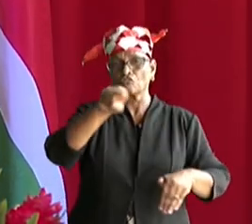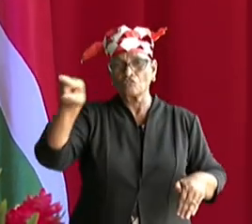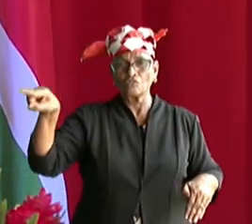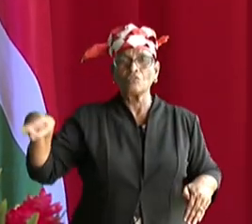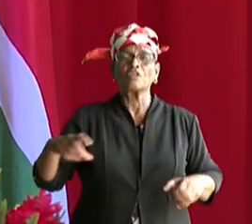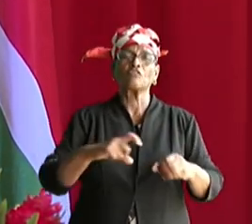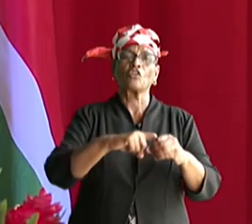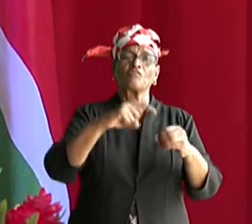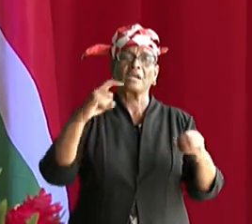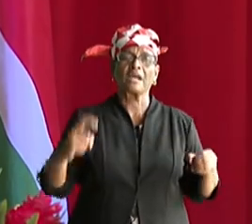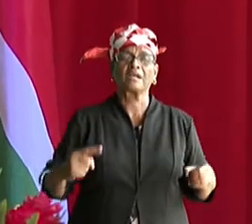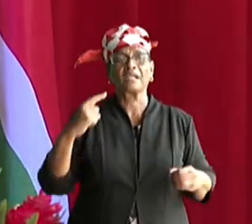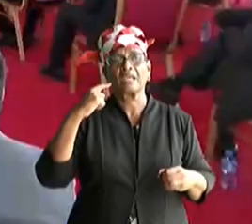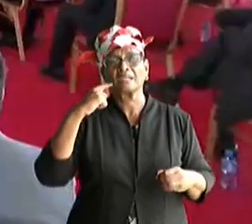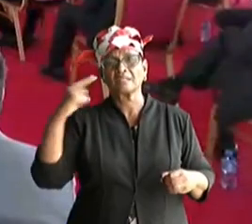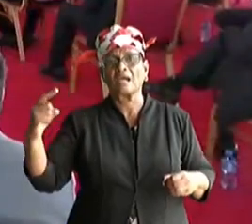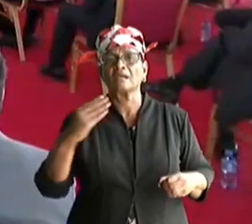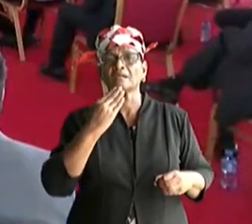families. Thank you very much.